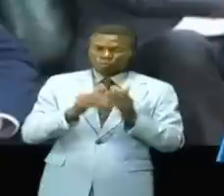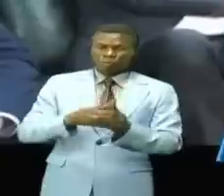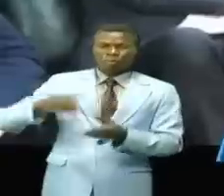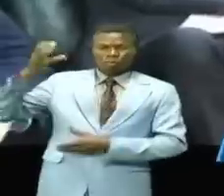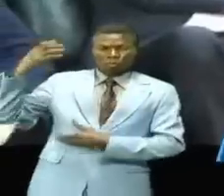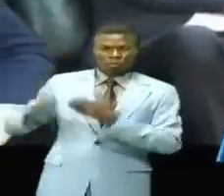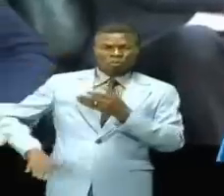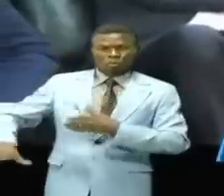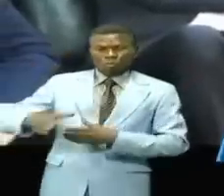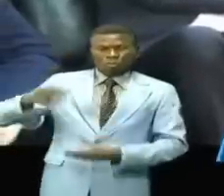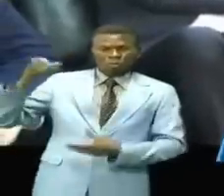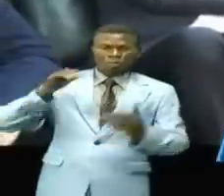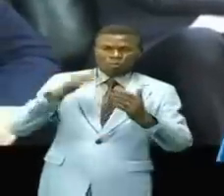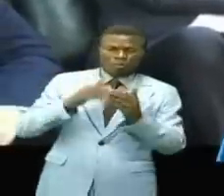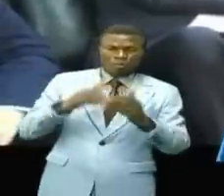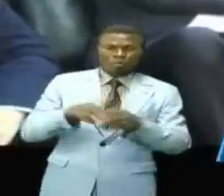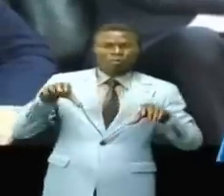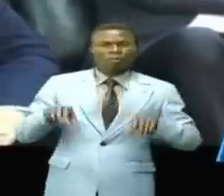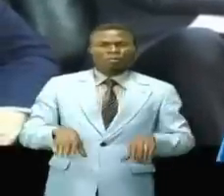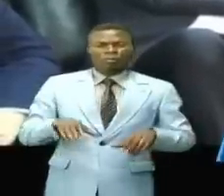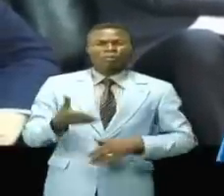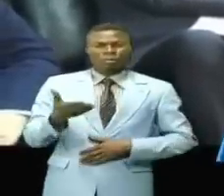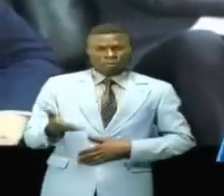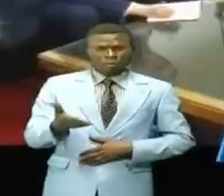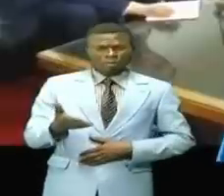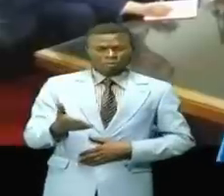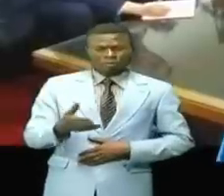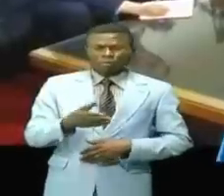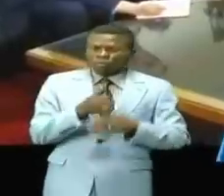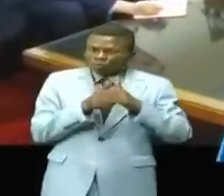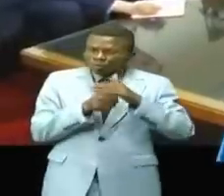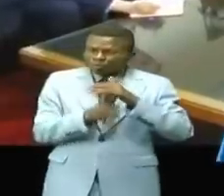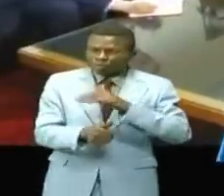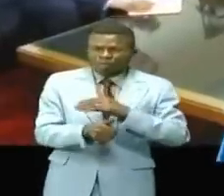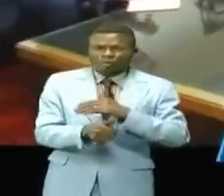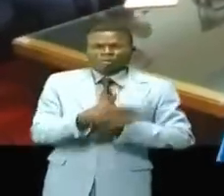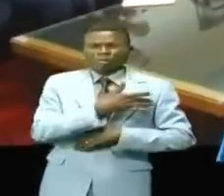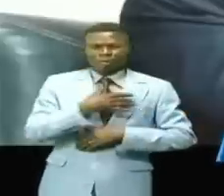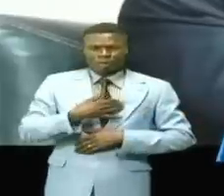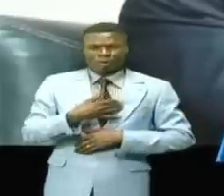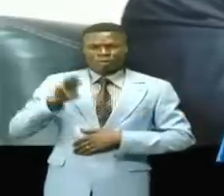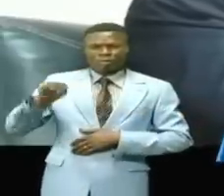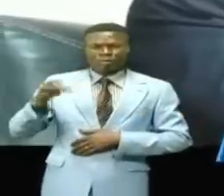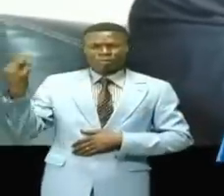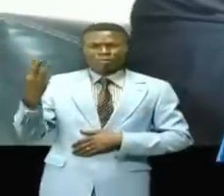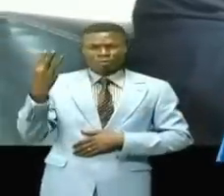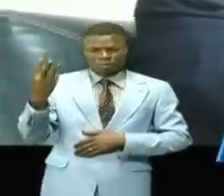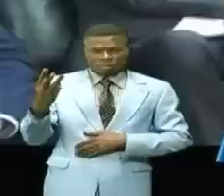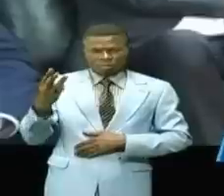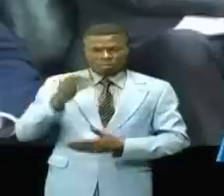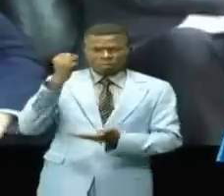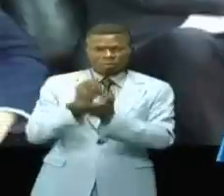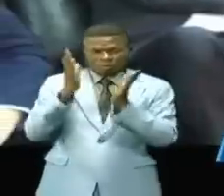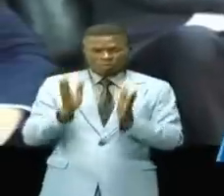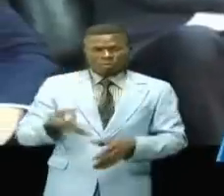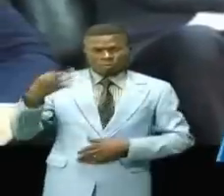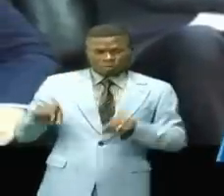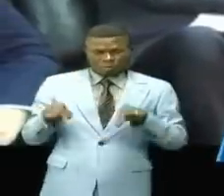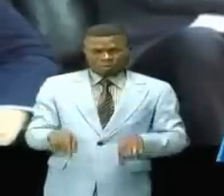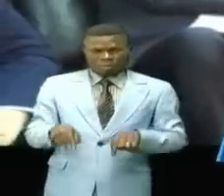Rwanda qui agresse la République démocratique du Congo sous couvert du M23. L'ambassadeur de France en RDC, Bruno